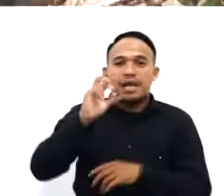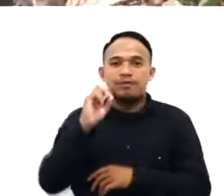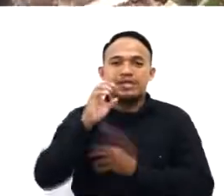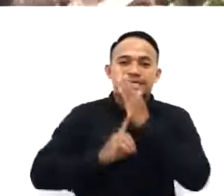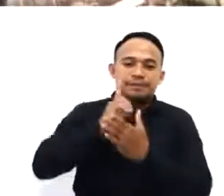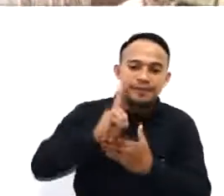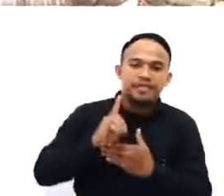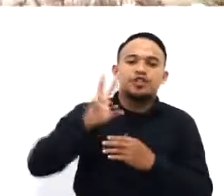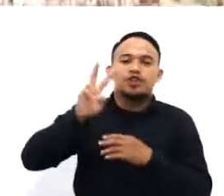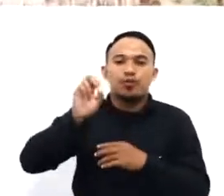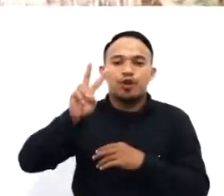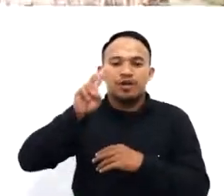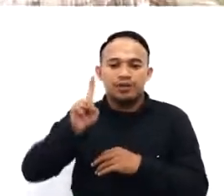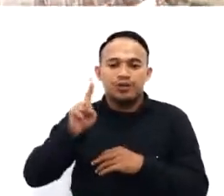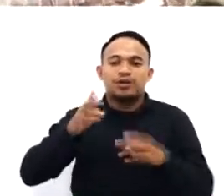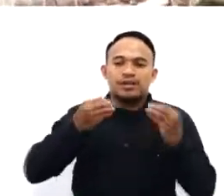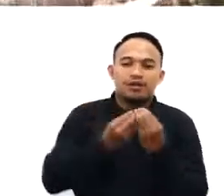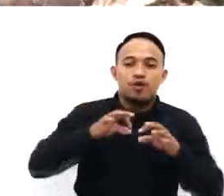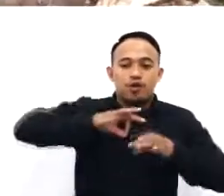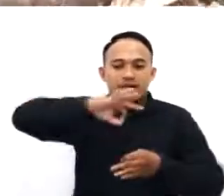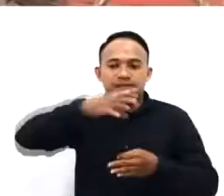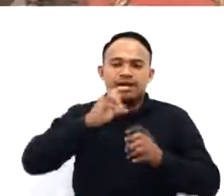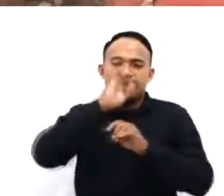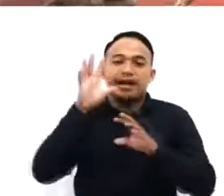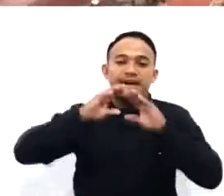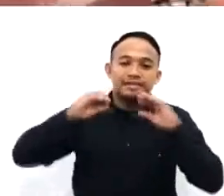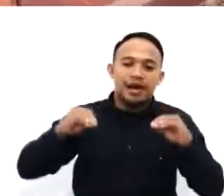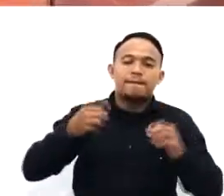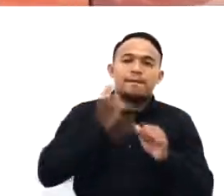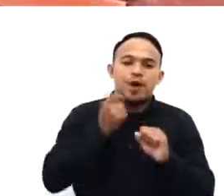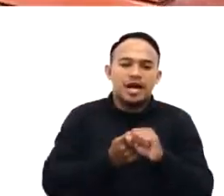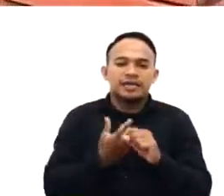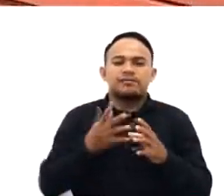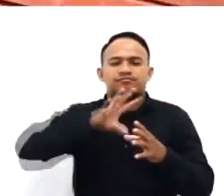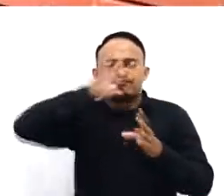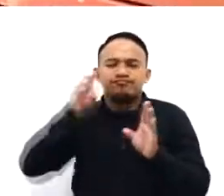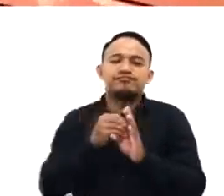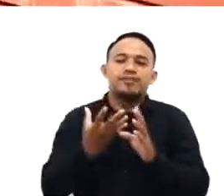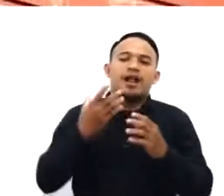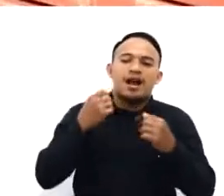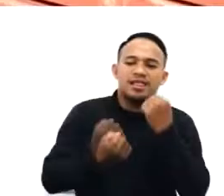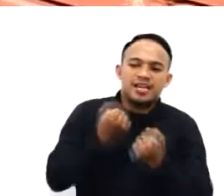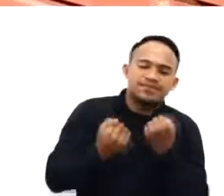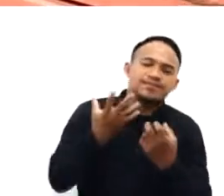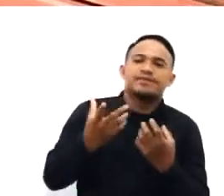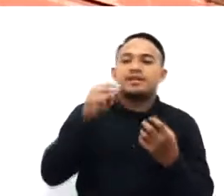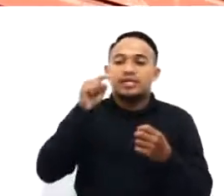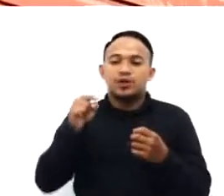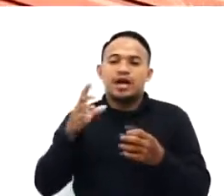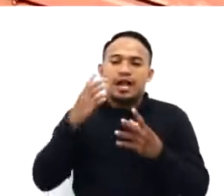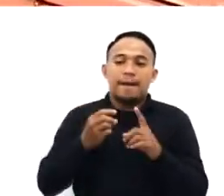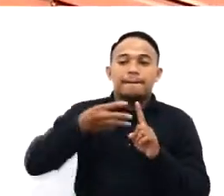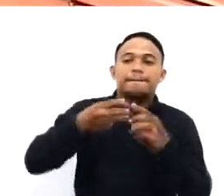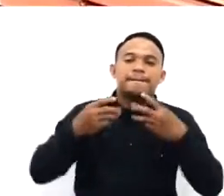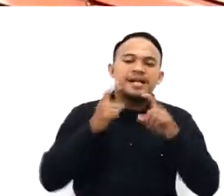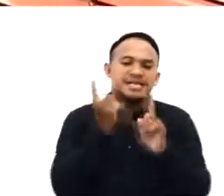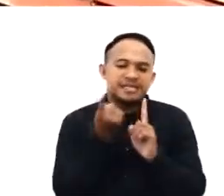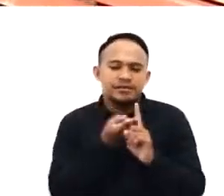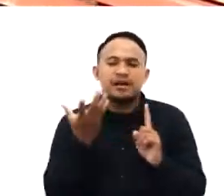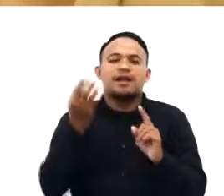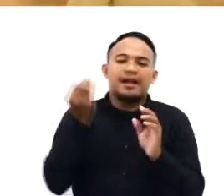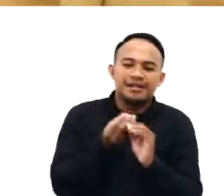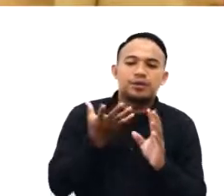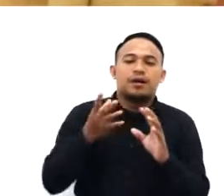sebagai jembatan untuk pipa saluran yang melintasi sungai. Saya melihat pekerjaannya sesuai dengan